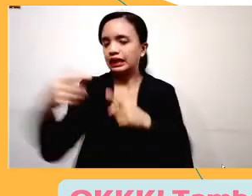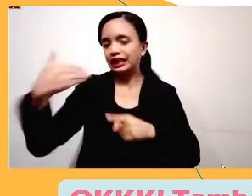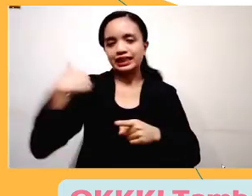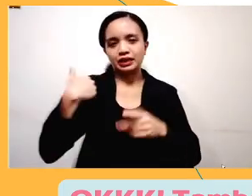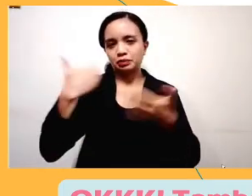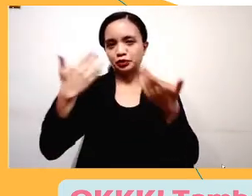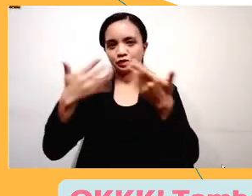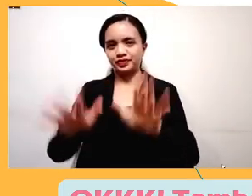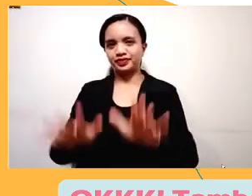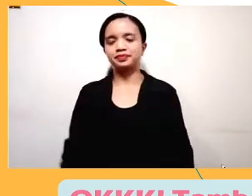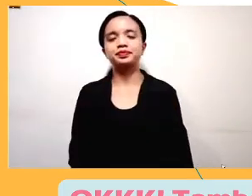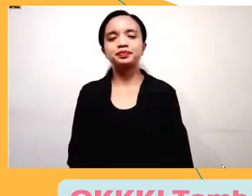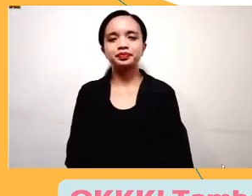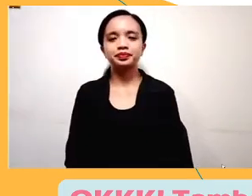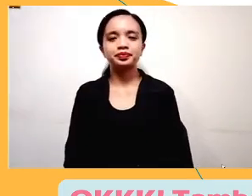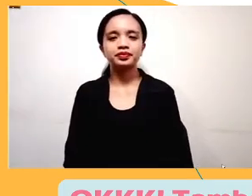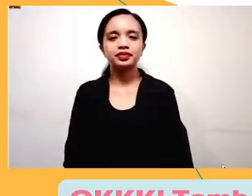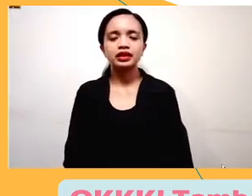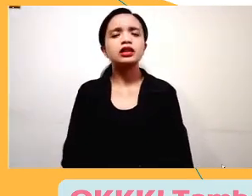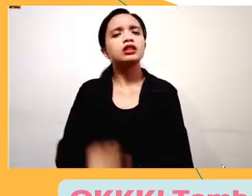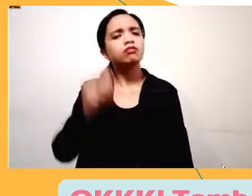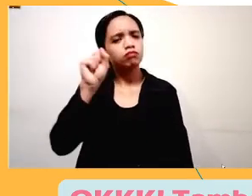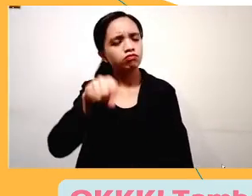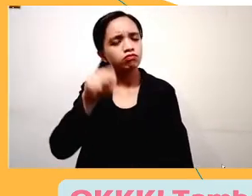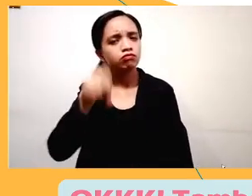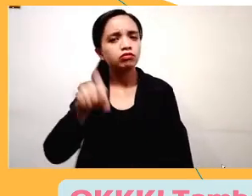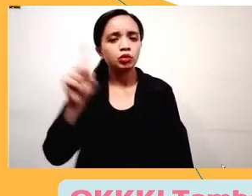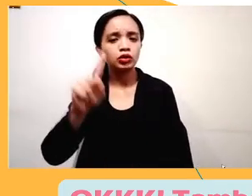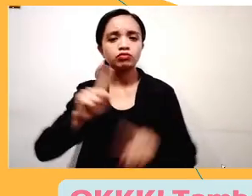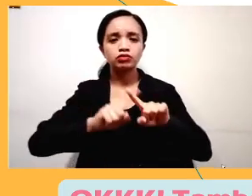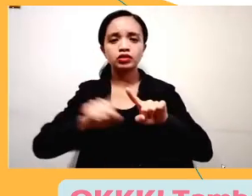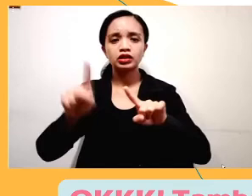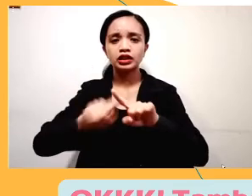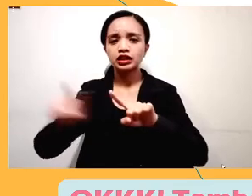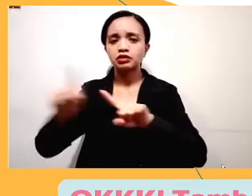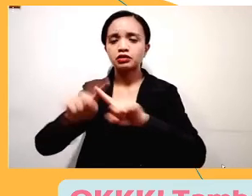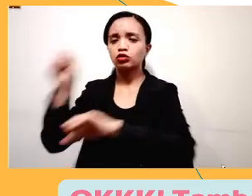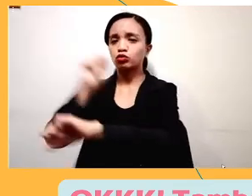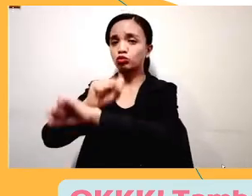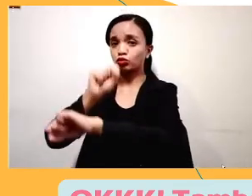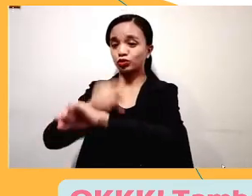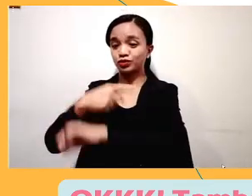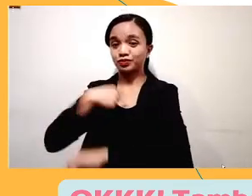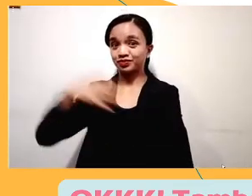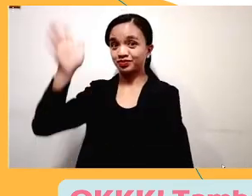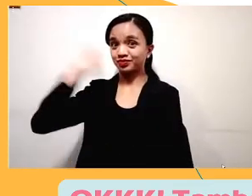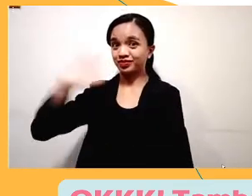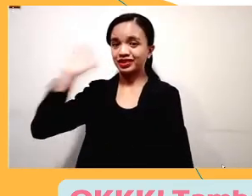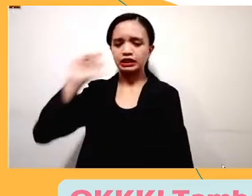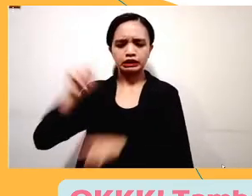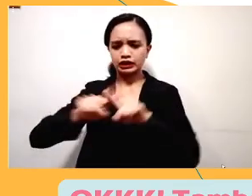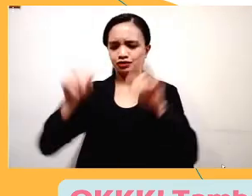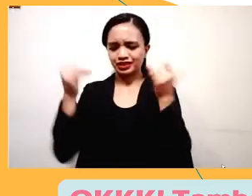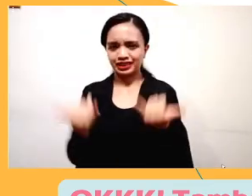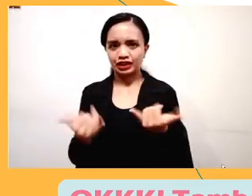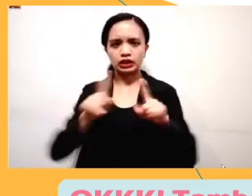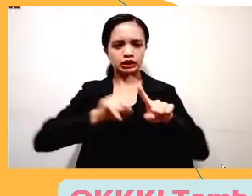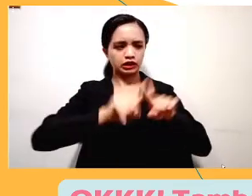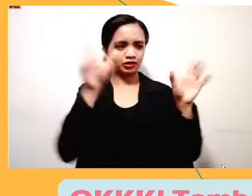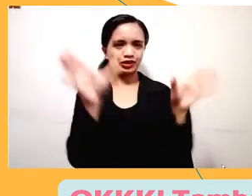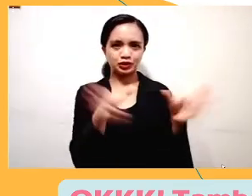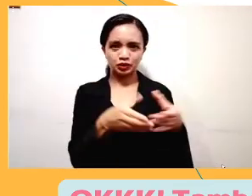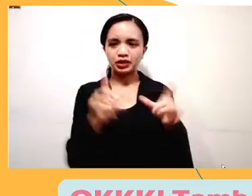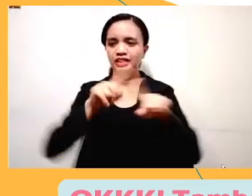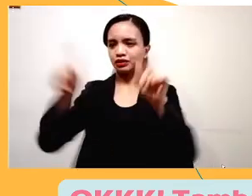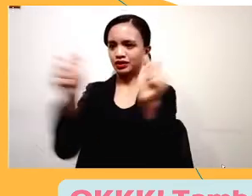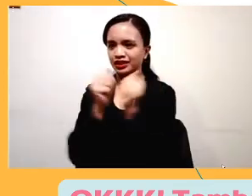Saka syempre iba rin yung ano, iba yung trabaho pinanggalingan ko dati, iba naman ngayon. So ibang grupo, iba-iba rin ang ugali